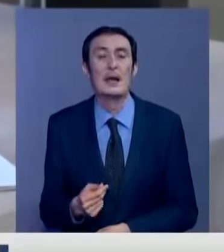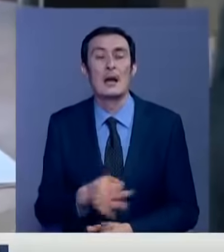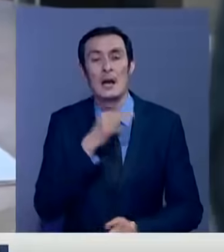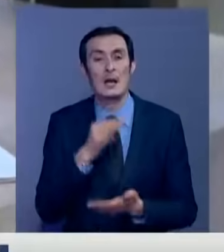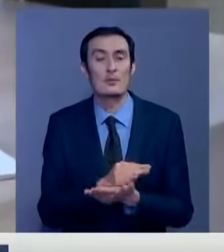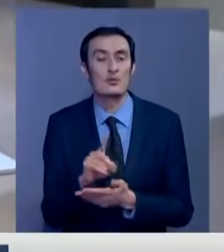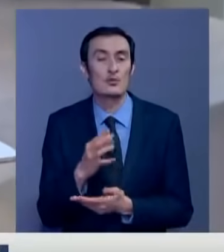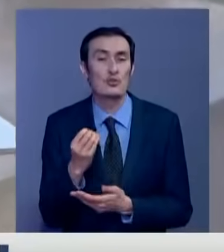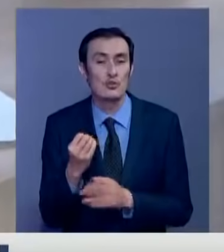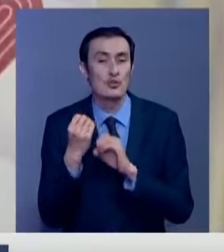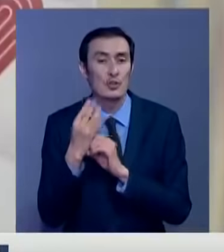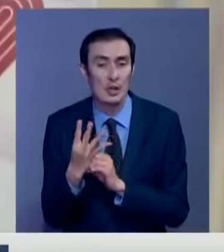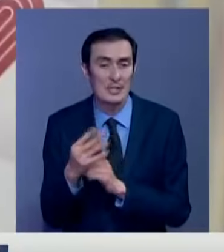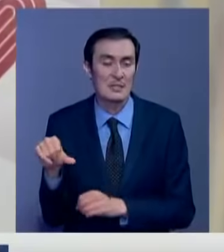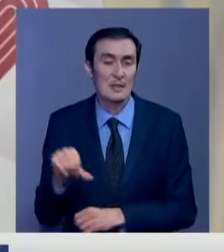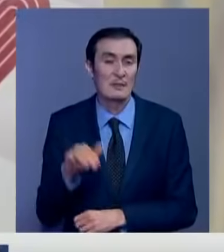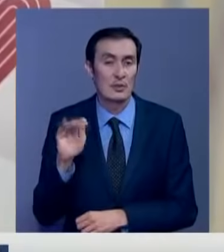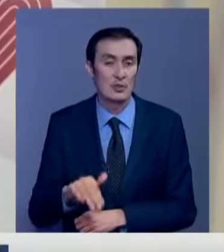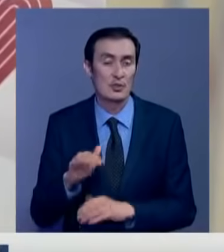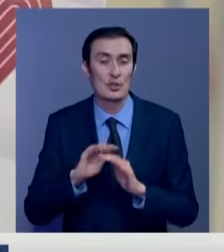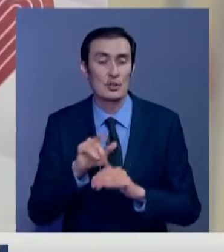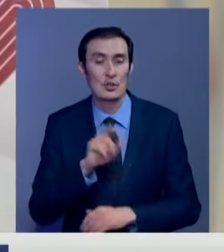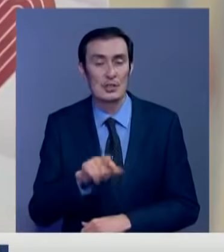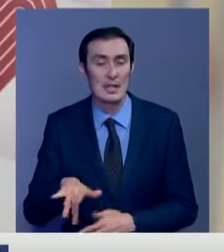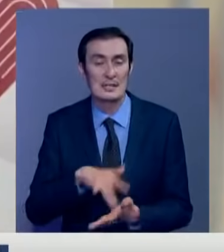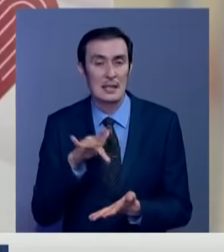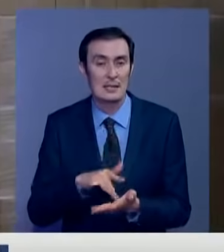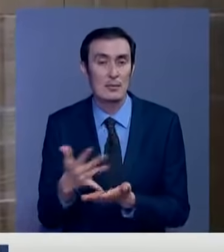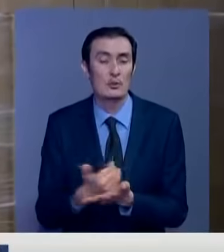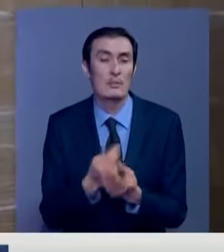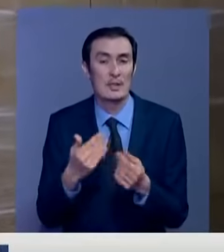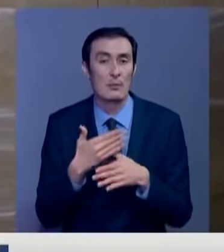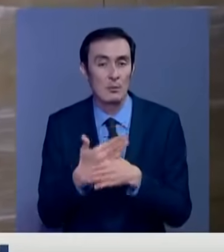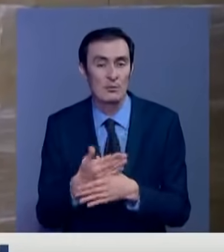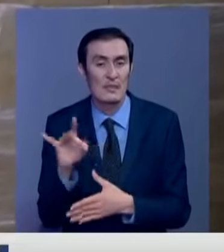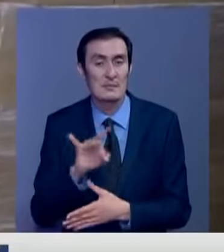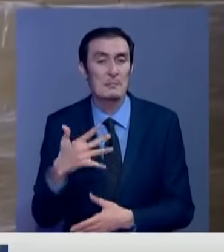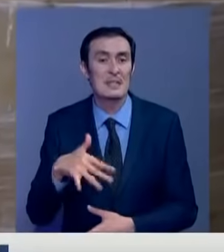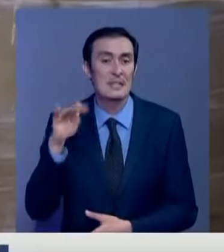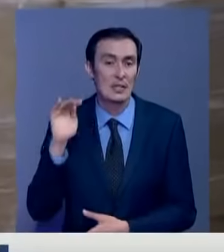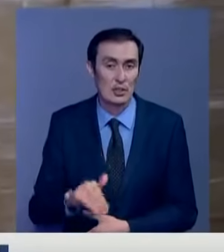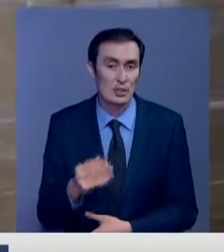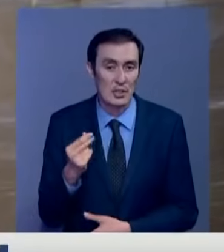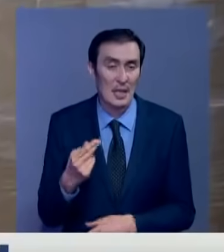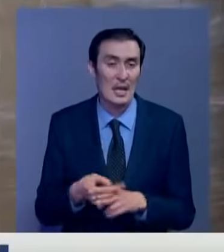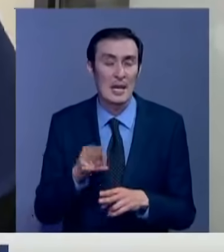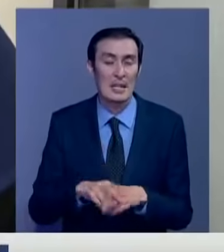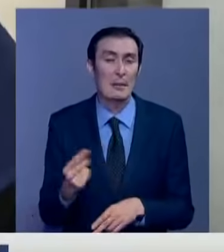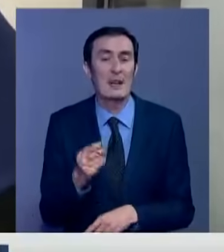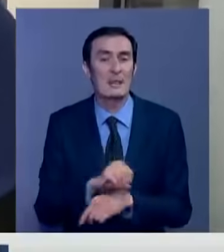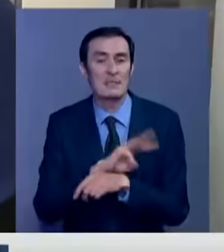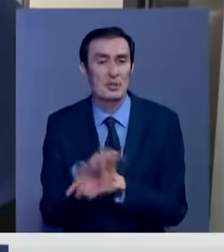тенге. Еще 14,5 тысяч жителей столицы получили материальную помощь в размере 50 тысяч тенге.